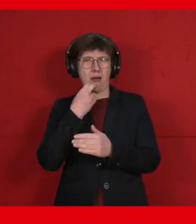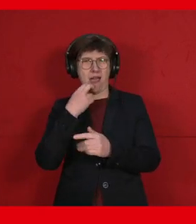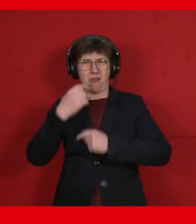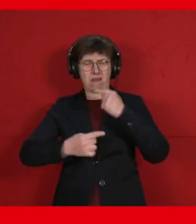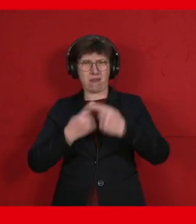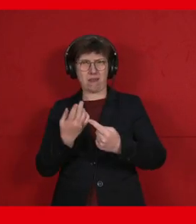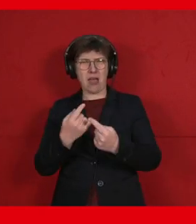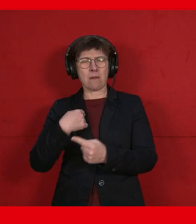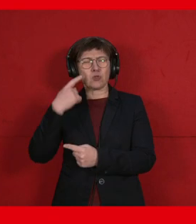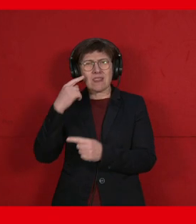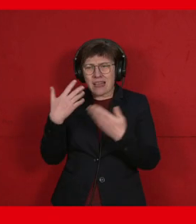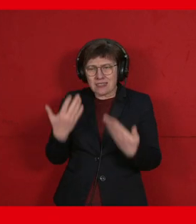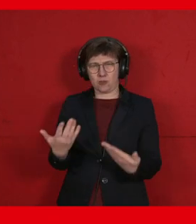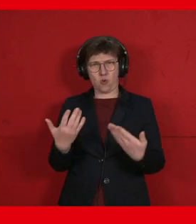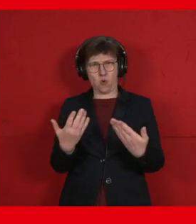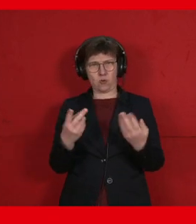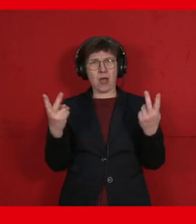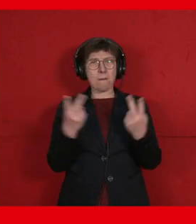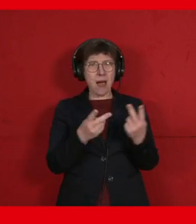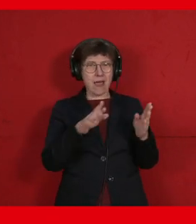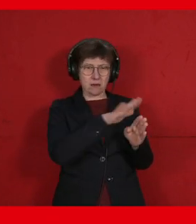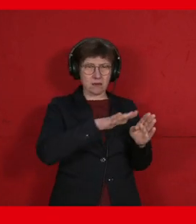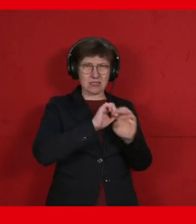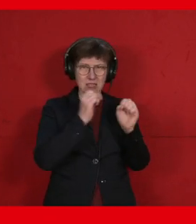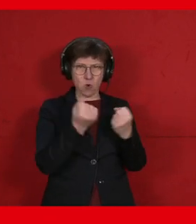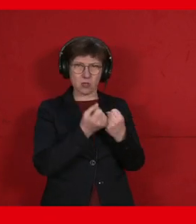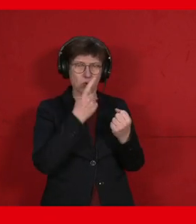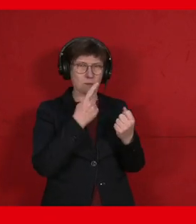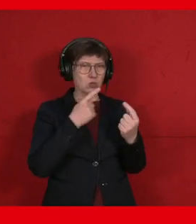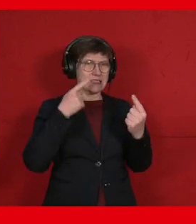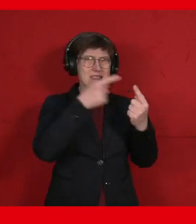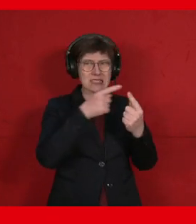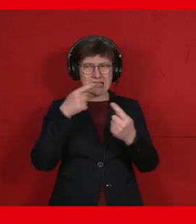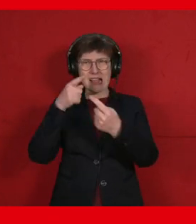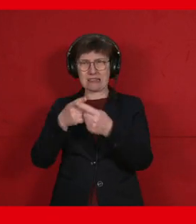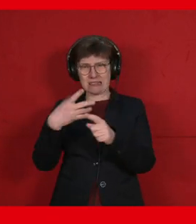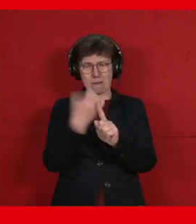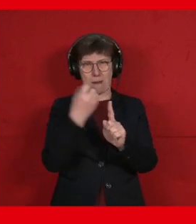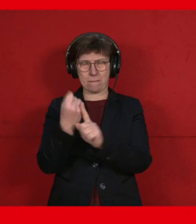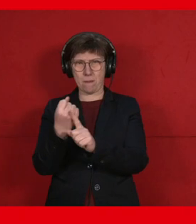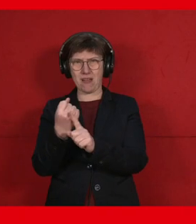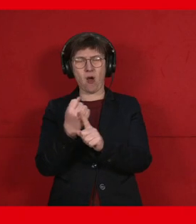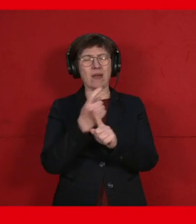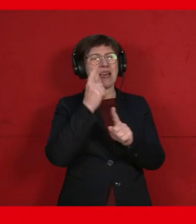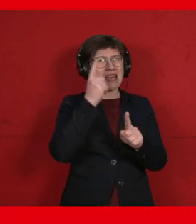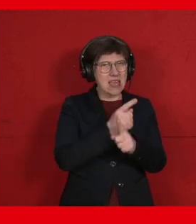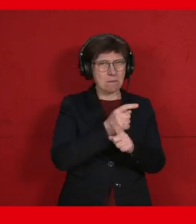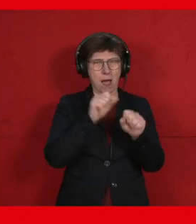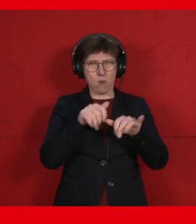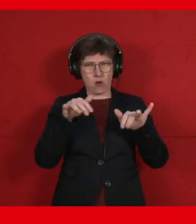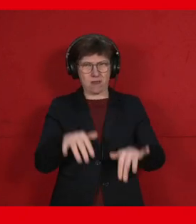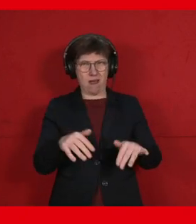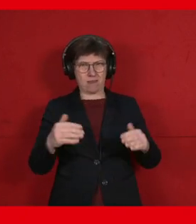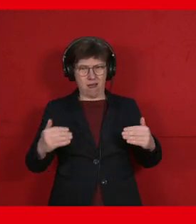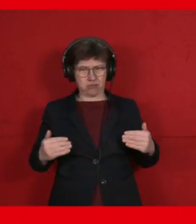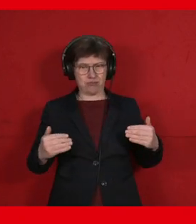dran denken und in beiden Dimensionen sehr ambitioniert sein, weil in allen Dimensionen ist immer eine Möglichkeit, dass